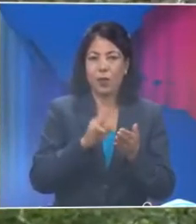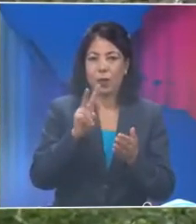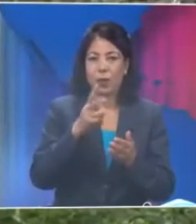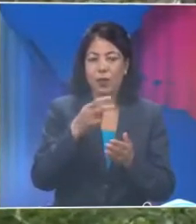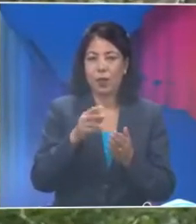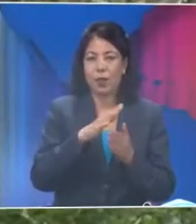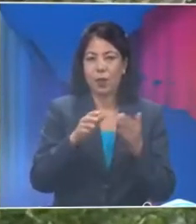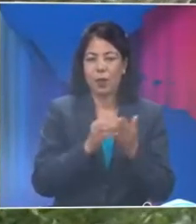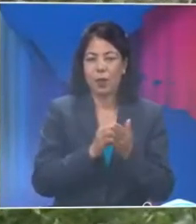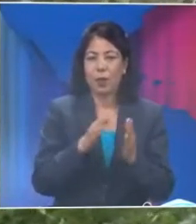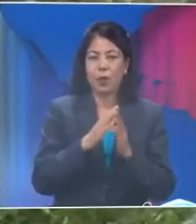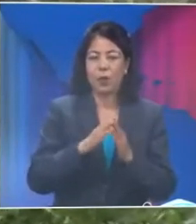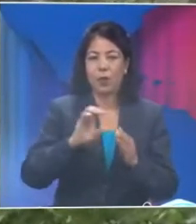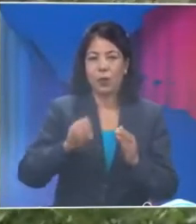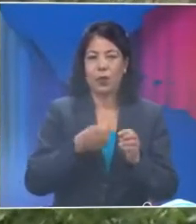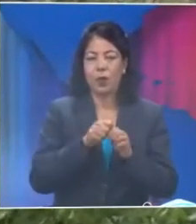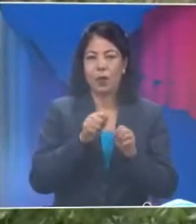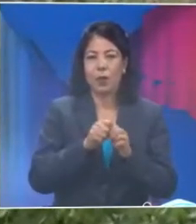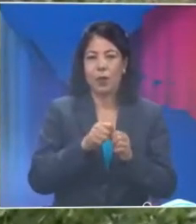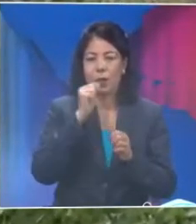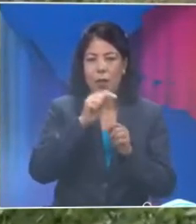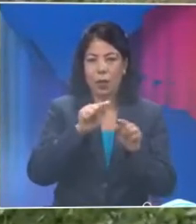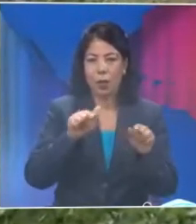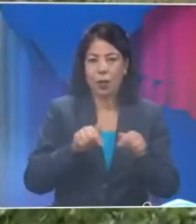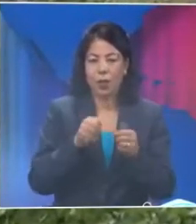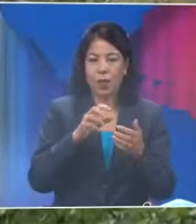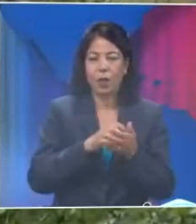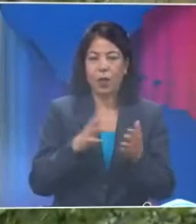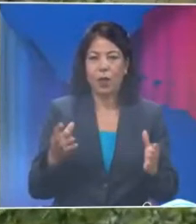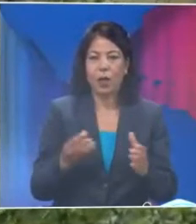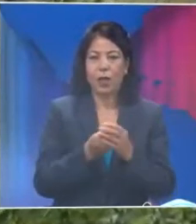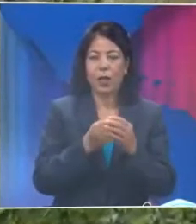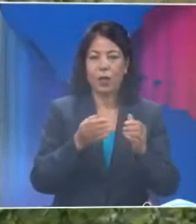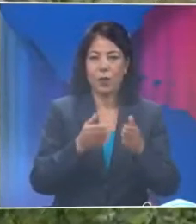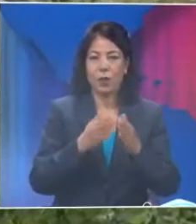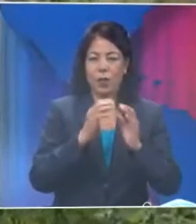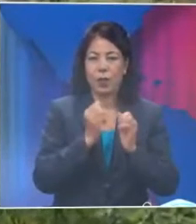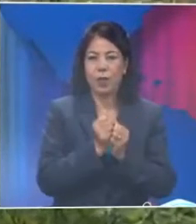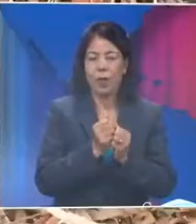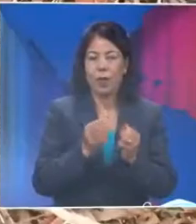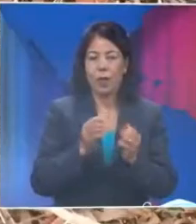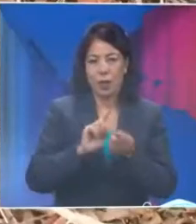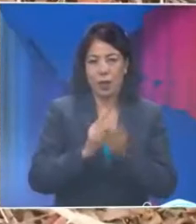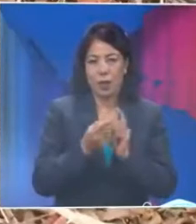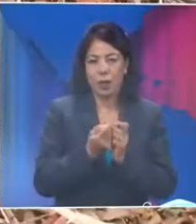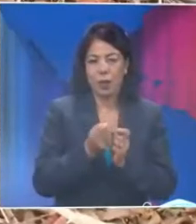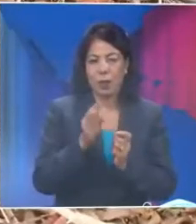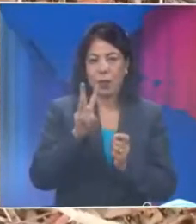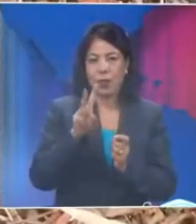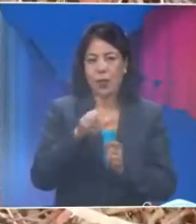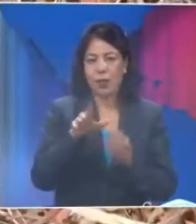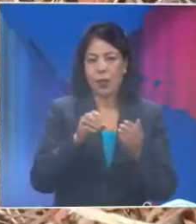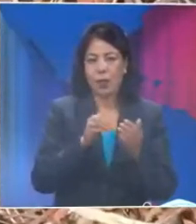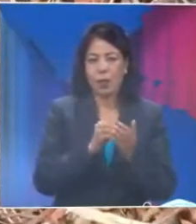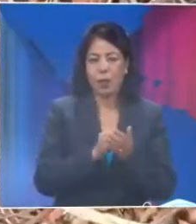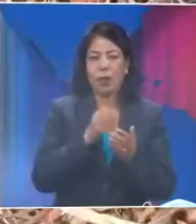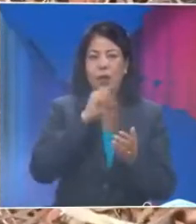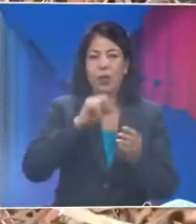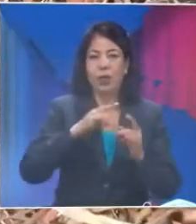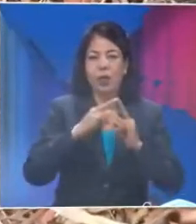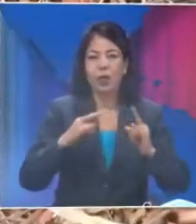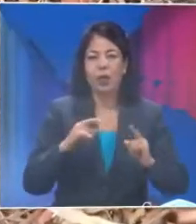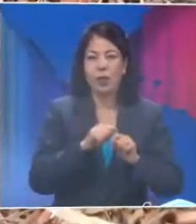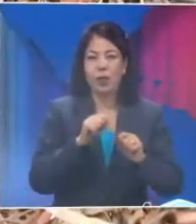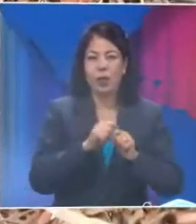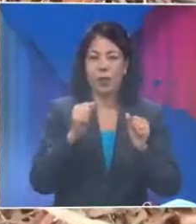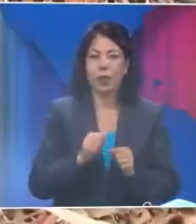घरधुरी भूकम्पपछि पुननिर्माण भएको पानी पोखरी स्थित एकीकृत बस्तीमा सरे पनि 37 घरधुरी बोसिम्पा र बुमामा नै अस्थायी टहरा निर्माण